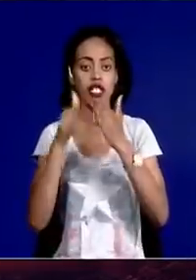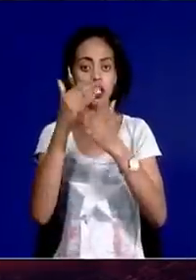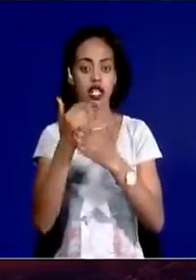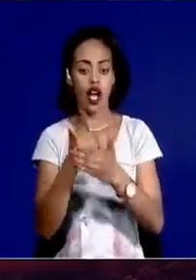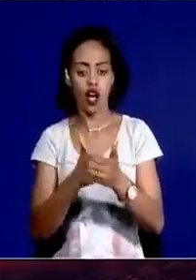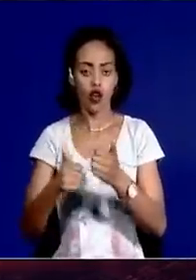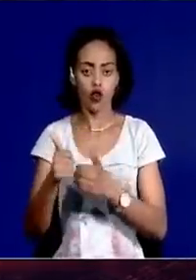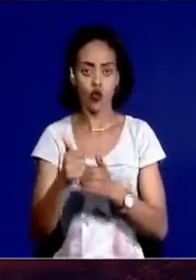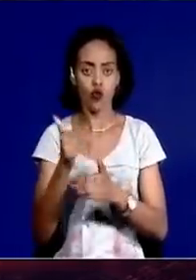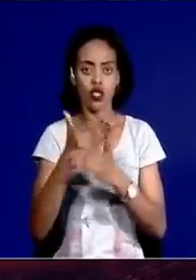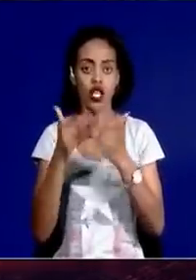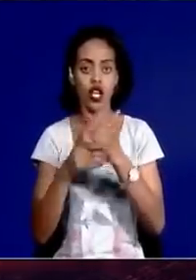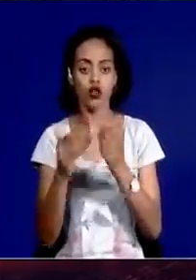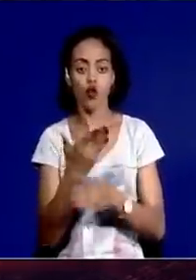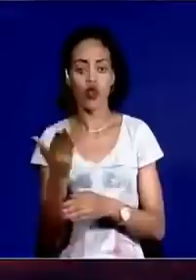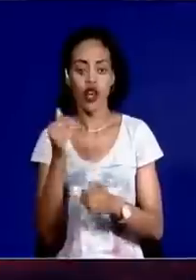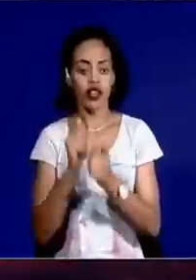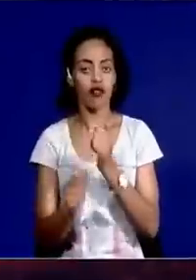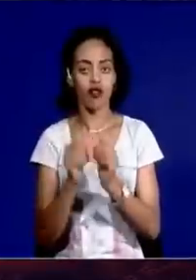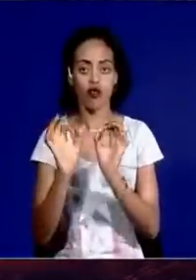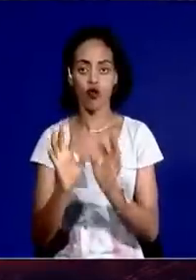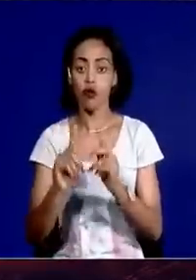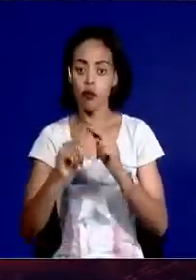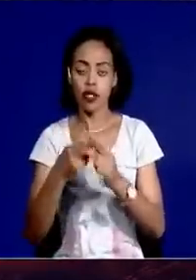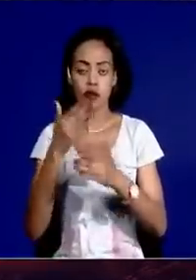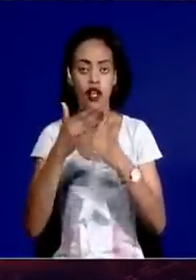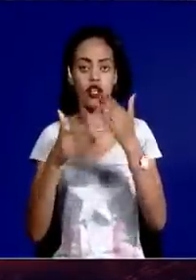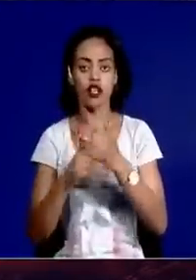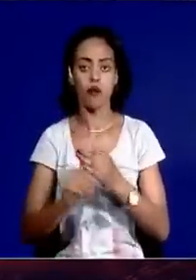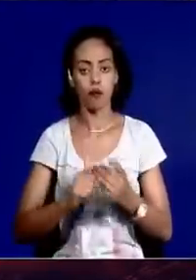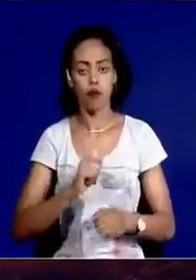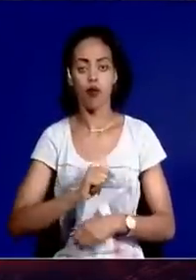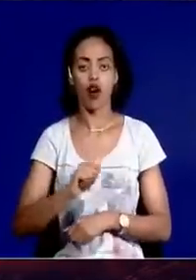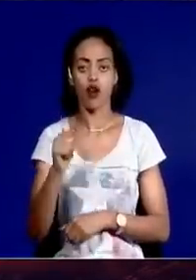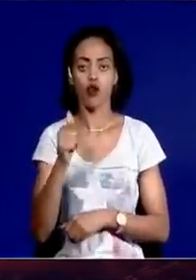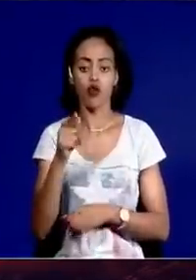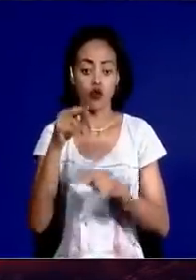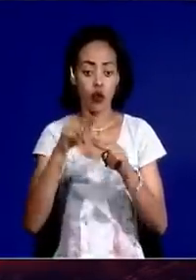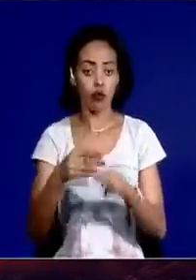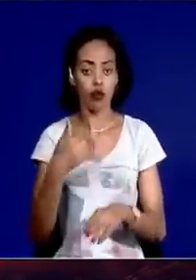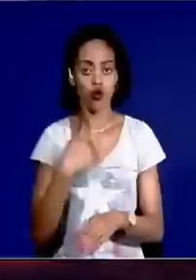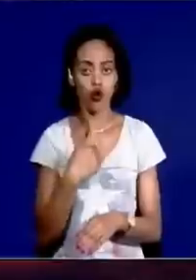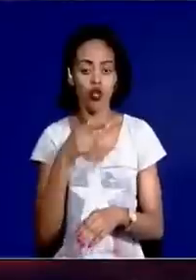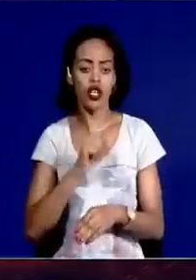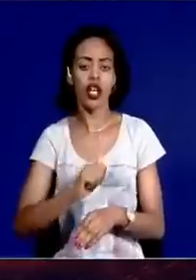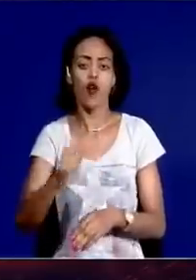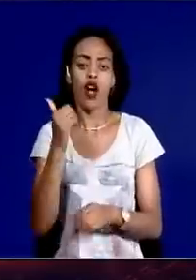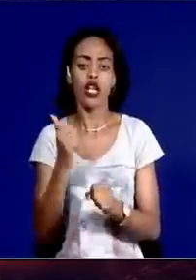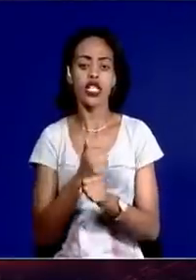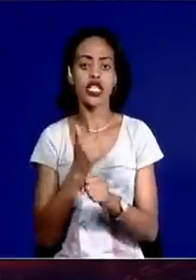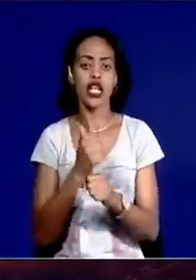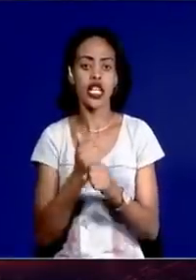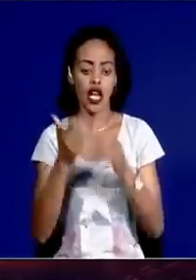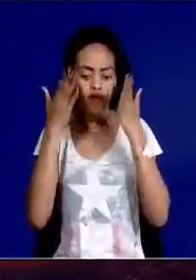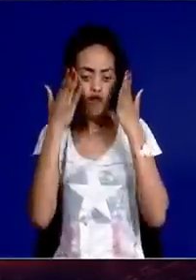አቅዲሙ ዝተሃነጸ ጉዳያት ድማ ከፍርስ የውልን በመጀመሪያ ደረጃ በባዕሉ ትዘኦሙጠ ዘሎ ነታ ናይ ባዕሉ ስራሕ ዝሰርሐ ዘሎ